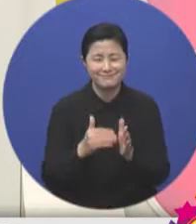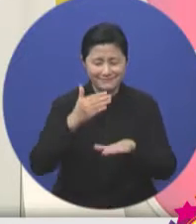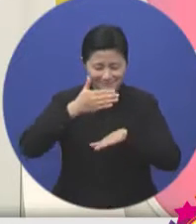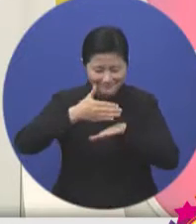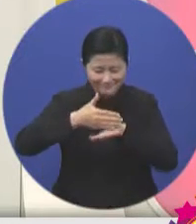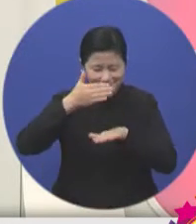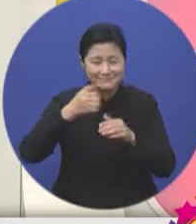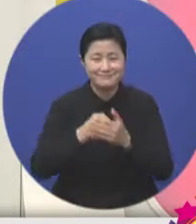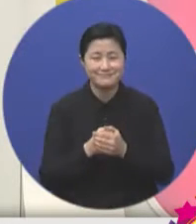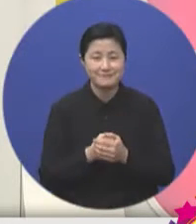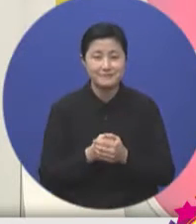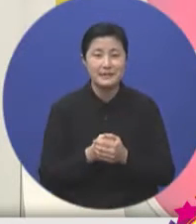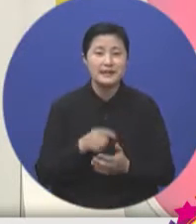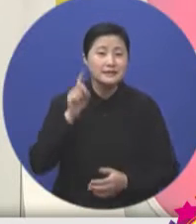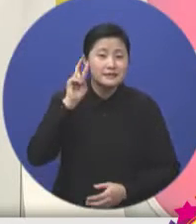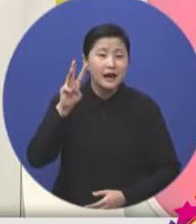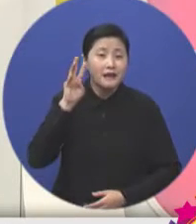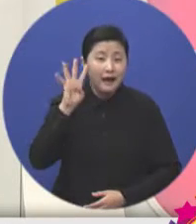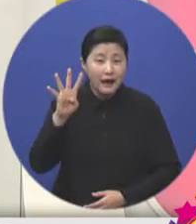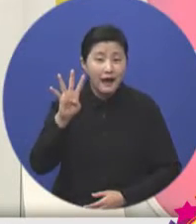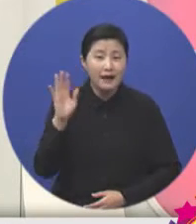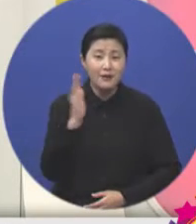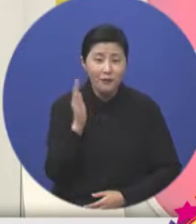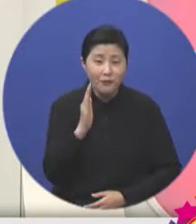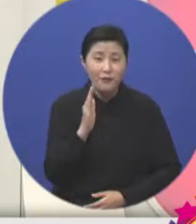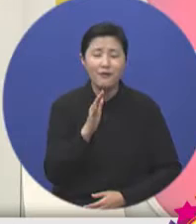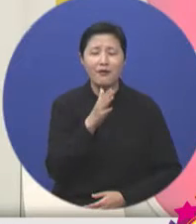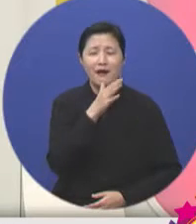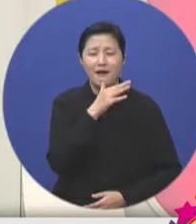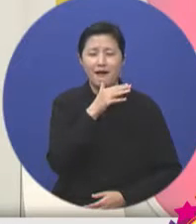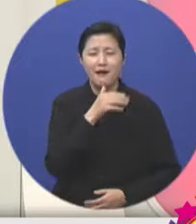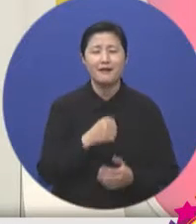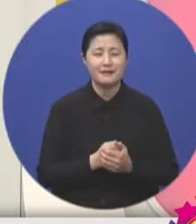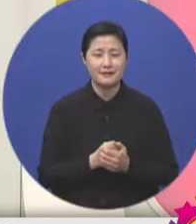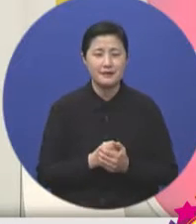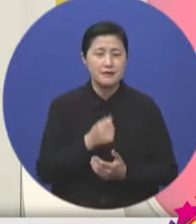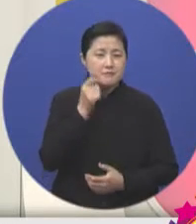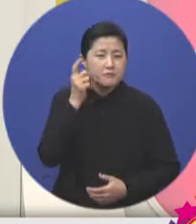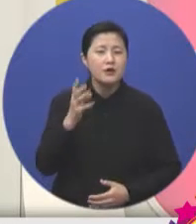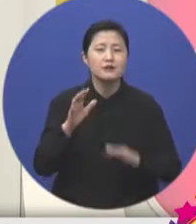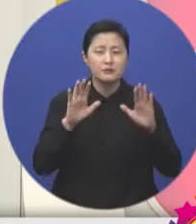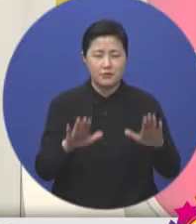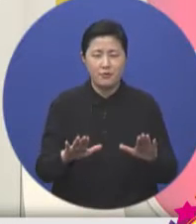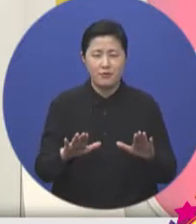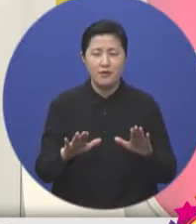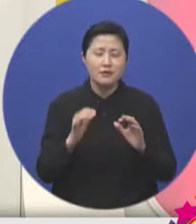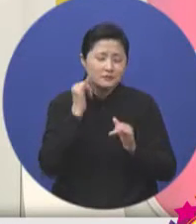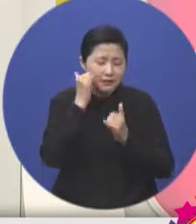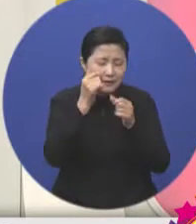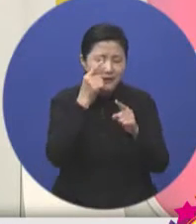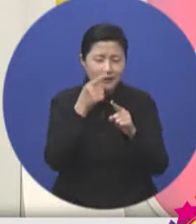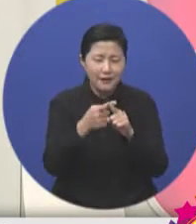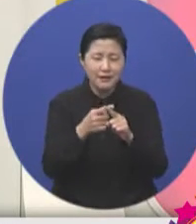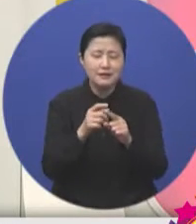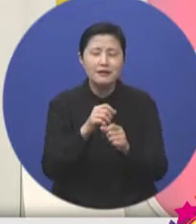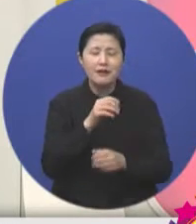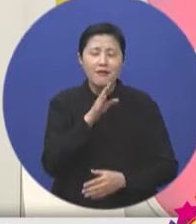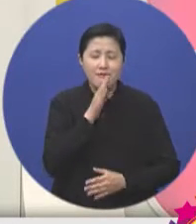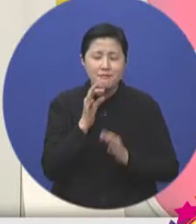예. 산악을, 산악을. 아, 예, 3, 4일. 몇 날을 계속 전화해주셨는데 오늘 드디어 되신 거예요. 네네네.